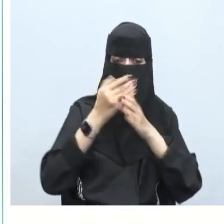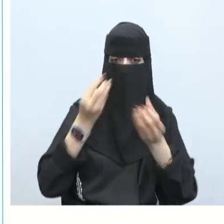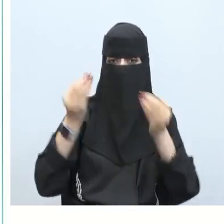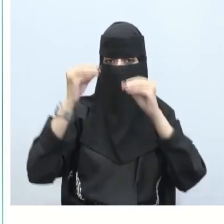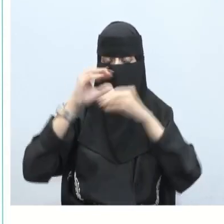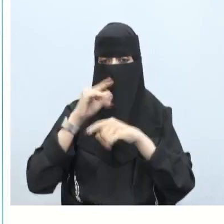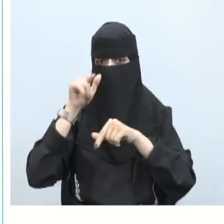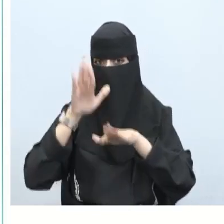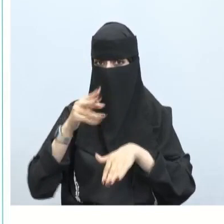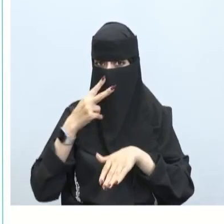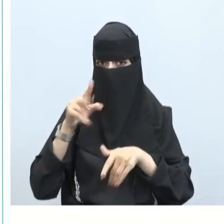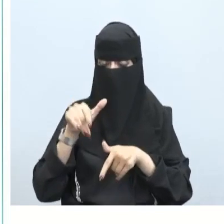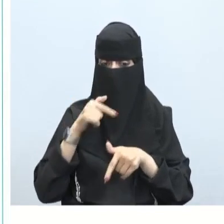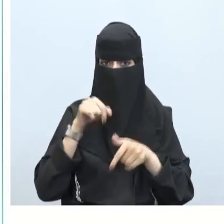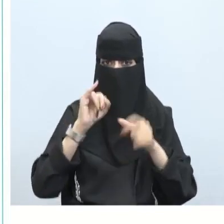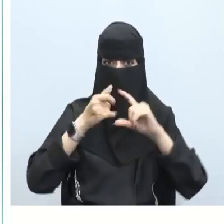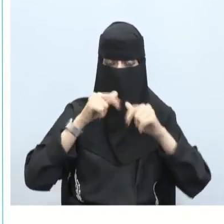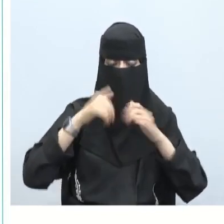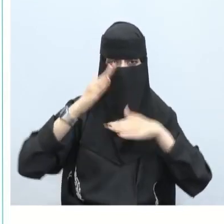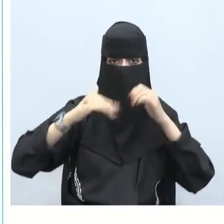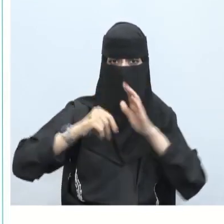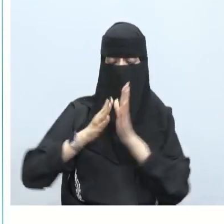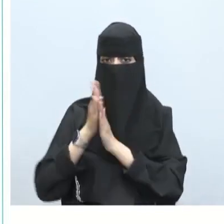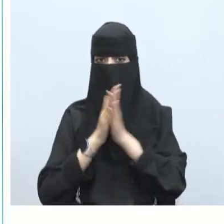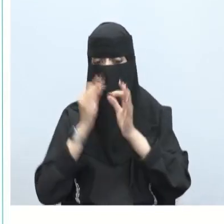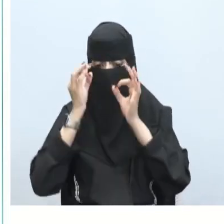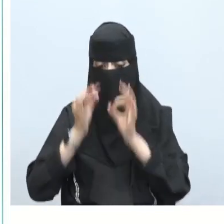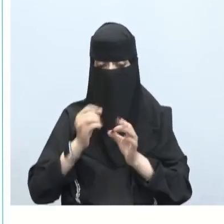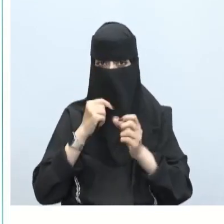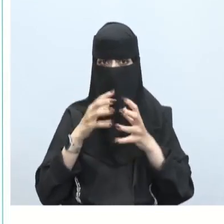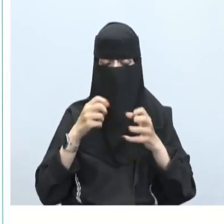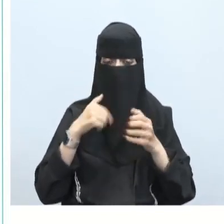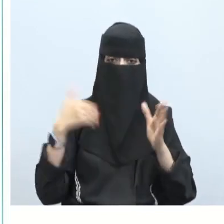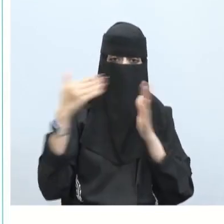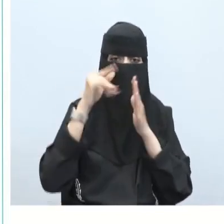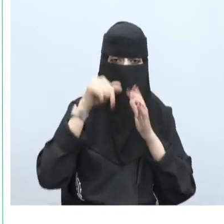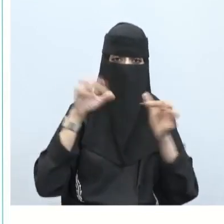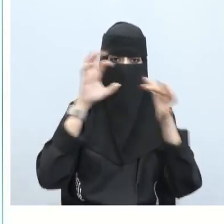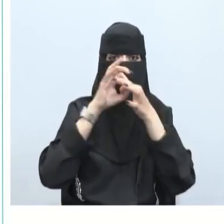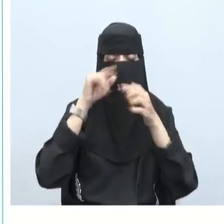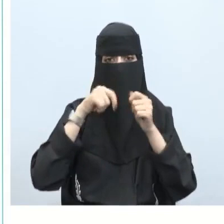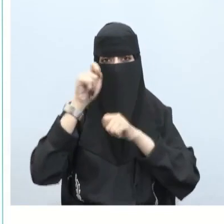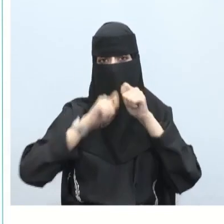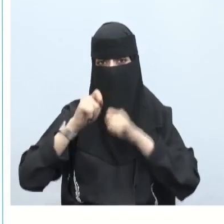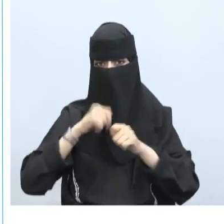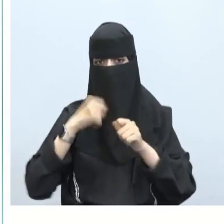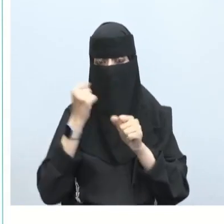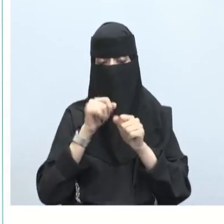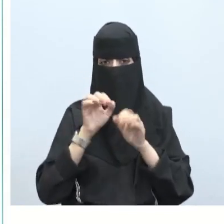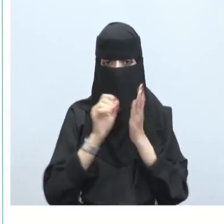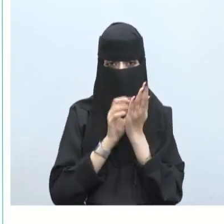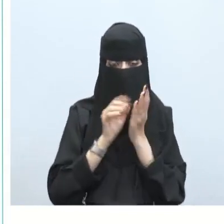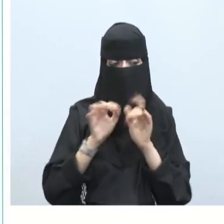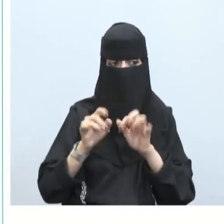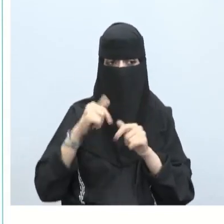اضافيه لذلك المنظمات المحترفه تهتم بادق التفاصيل حتى فيما يتعلق في استخدام التطبيقات